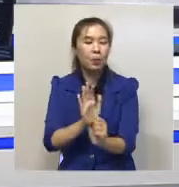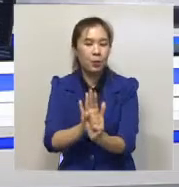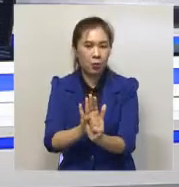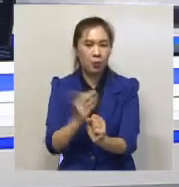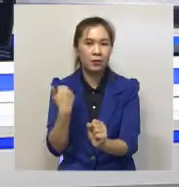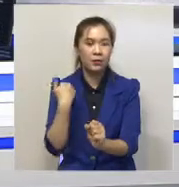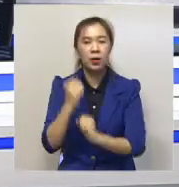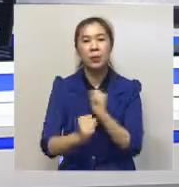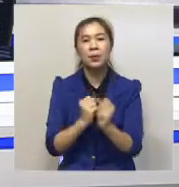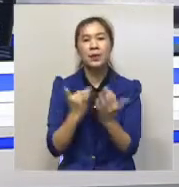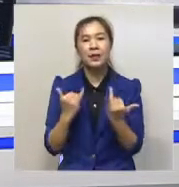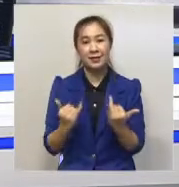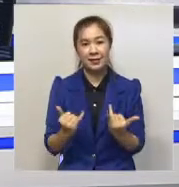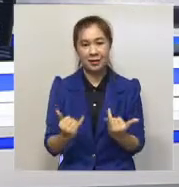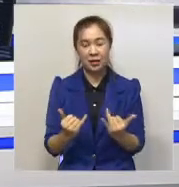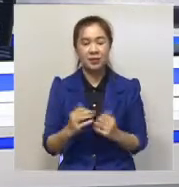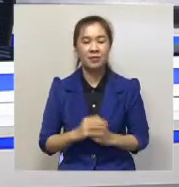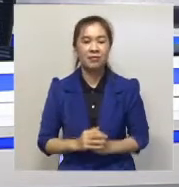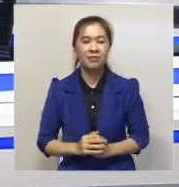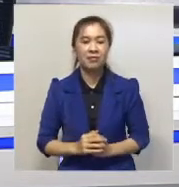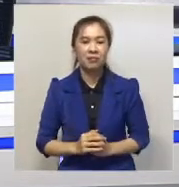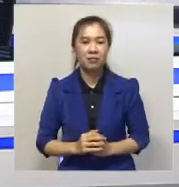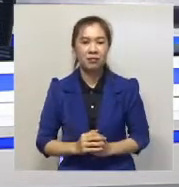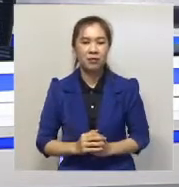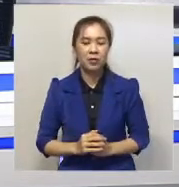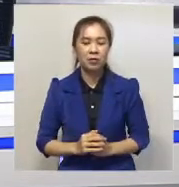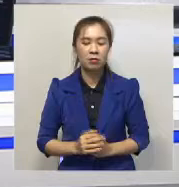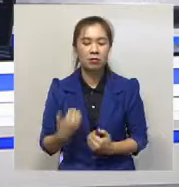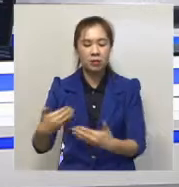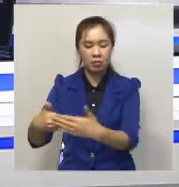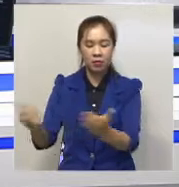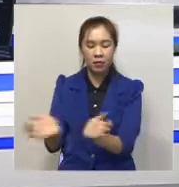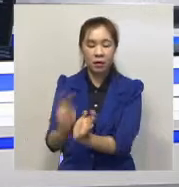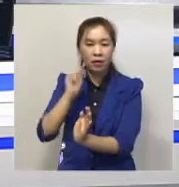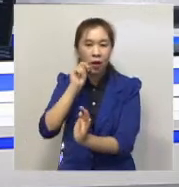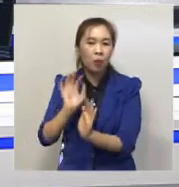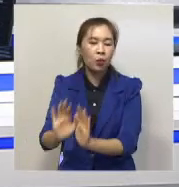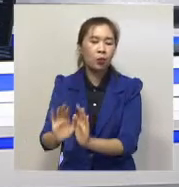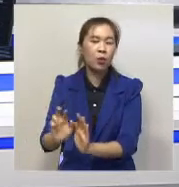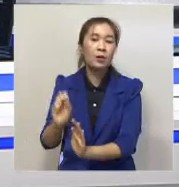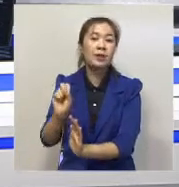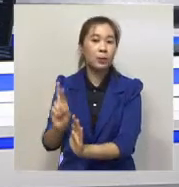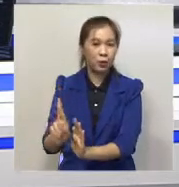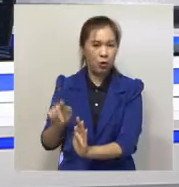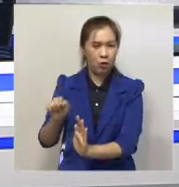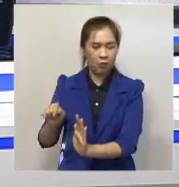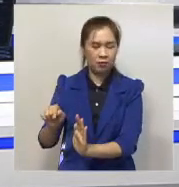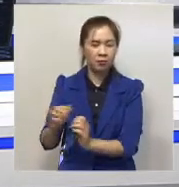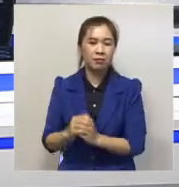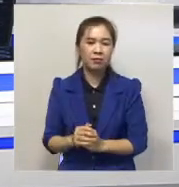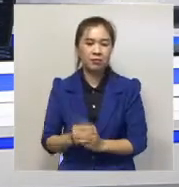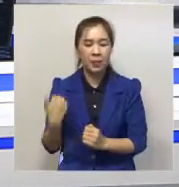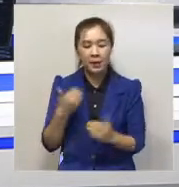นี้อย่างที่บอกไปว่าเป็นปีที่อาจจะต้องมีการสำรองเรื่องของน้ำในหลายพื้นที่เพราะว่าพบว่ามีอ่างเก็บ